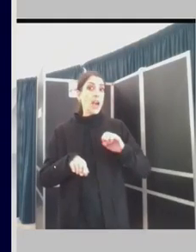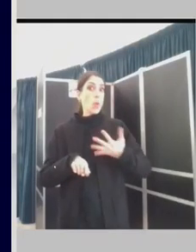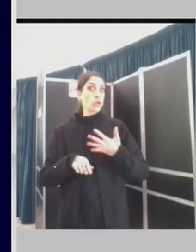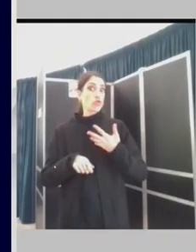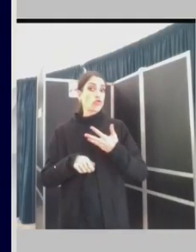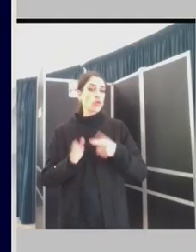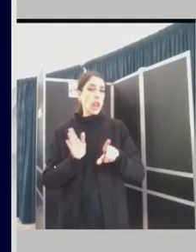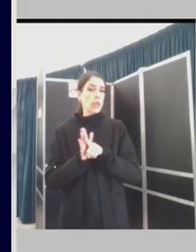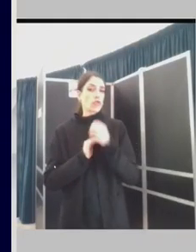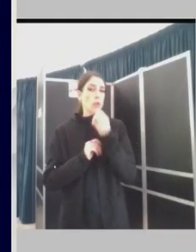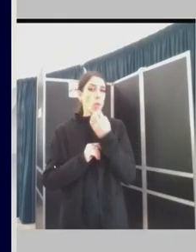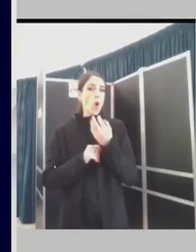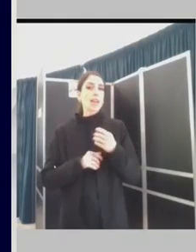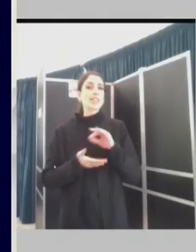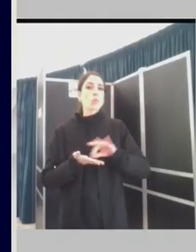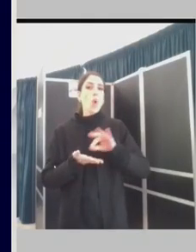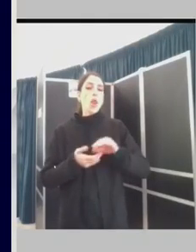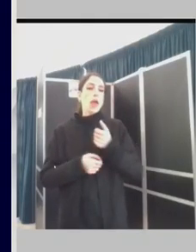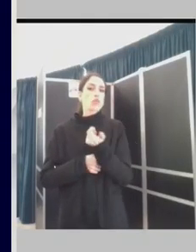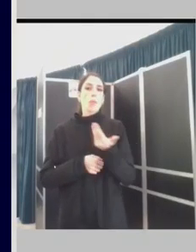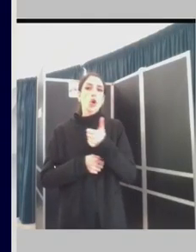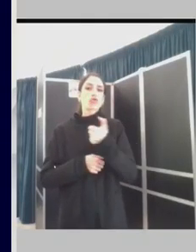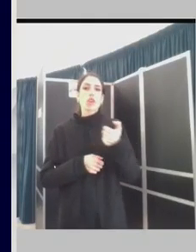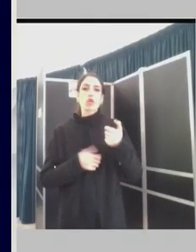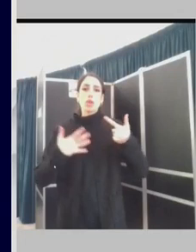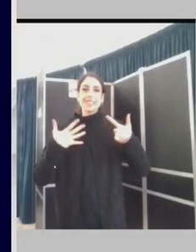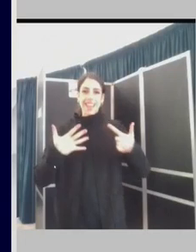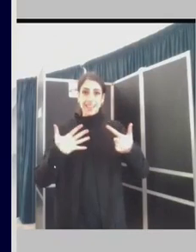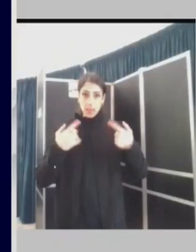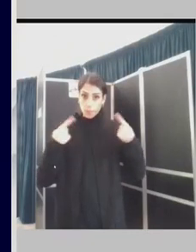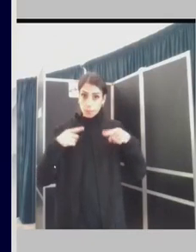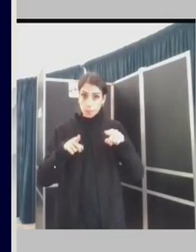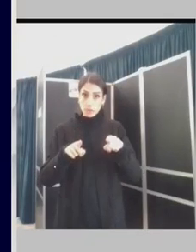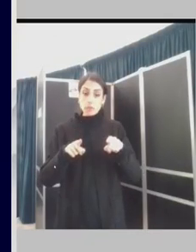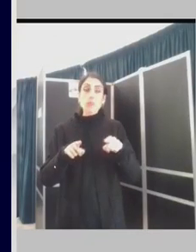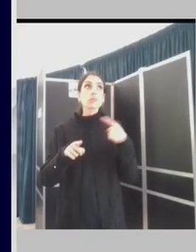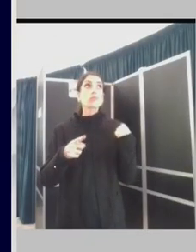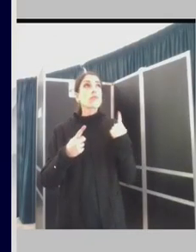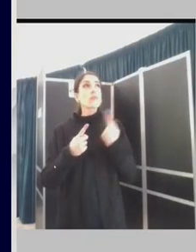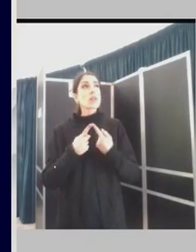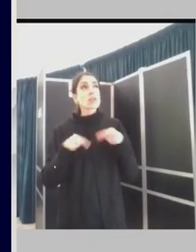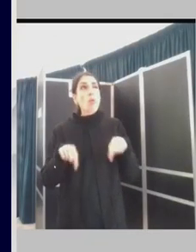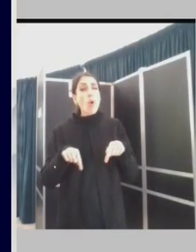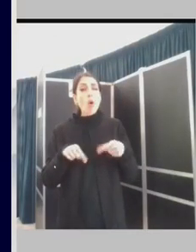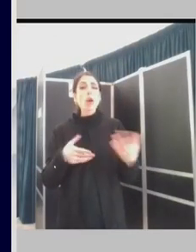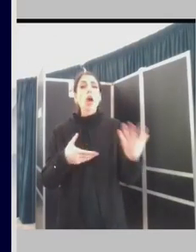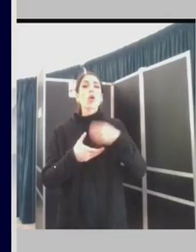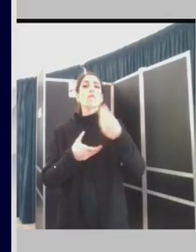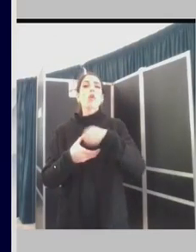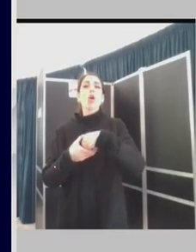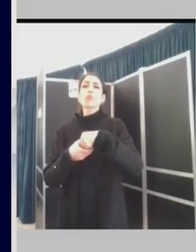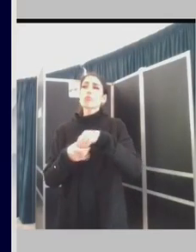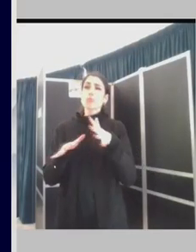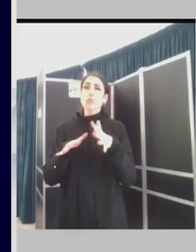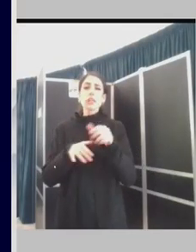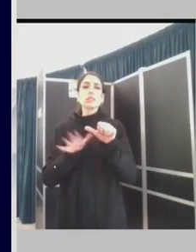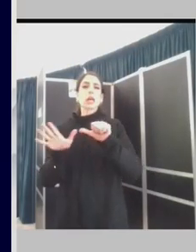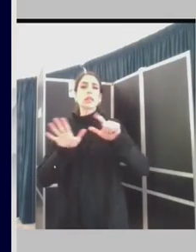scuola, la numero 107, ha coinvolto oltre 67 istituti a Roma